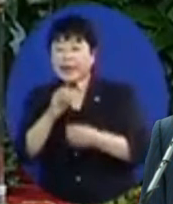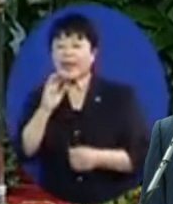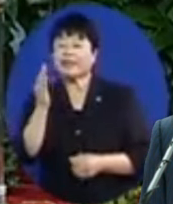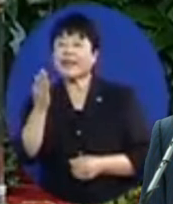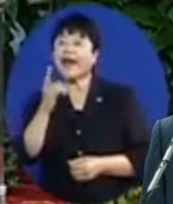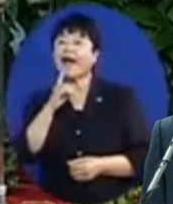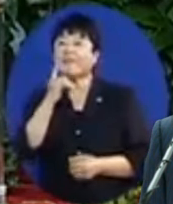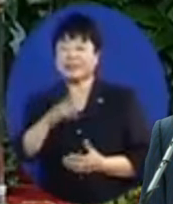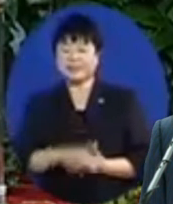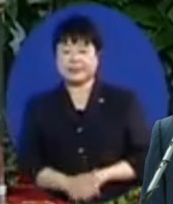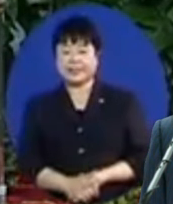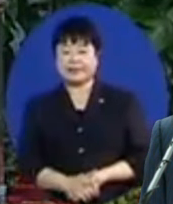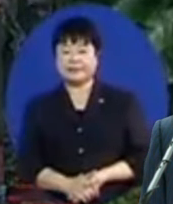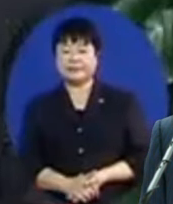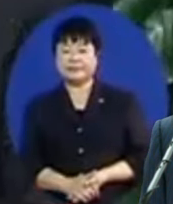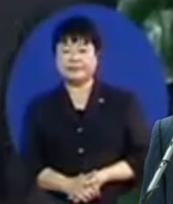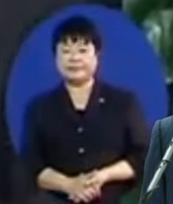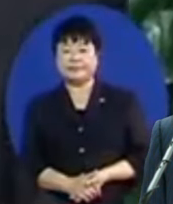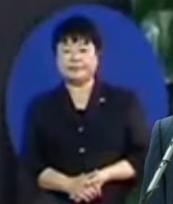회개했다는 말을 보았었습니다.